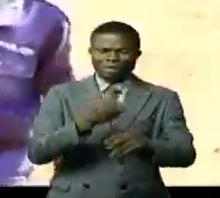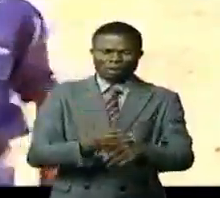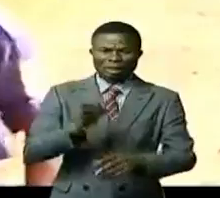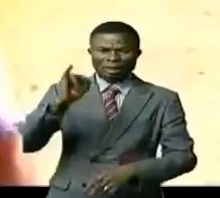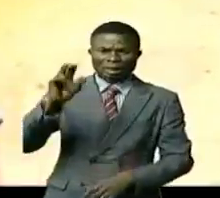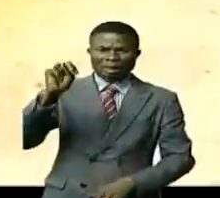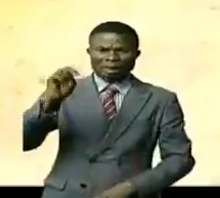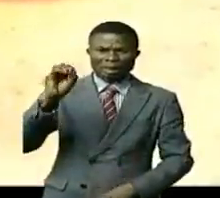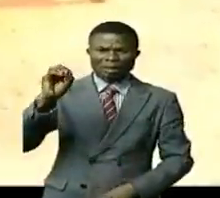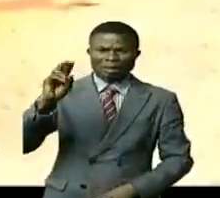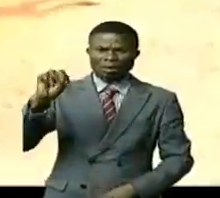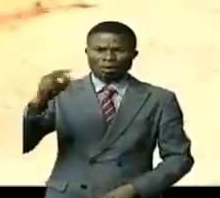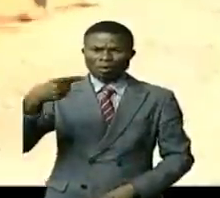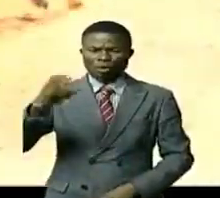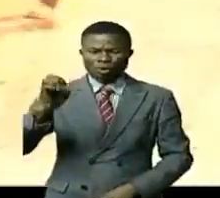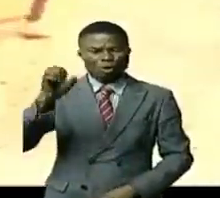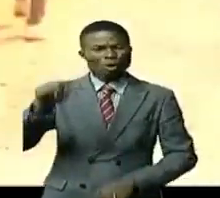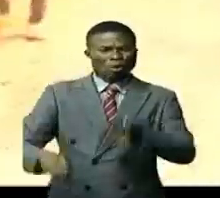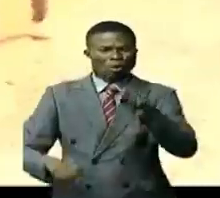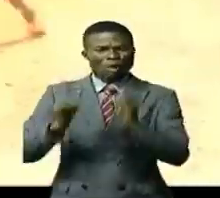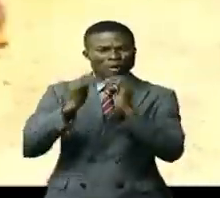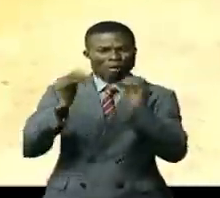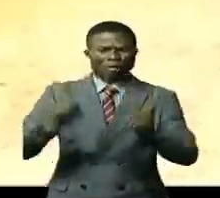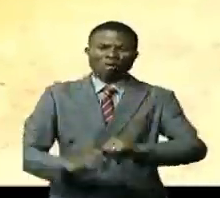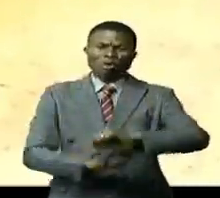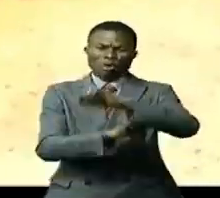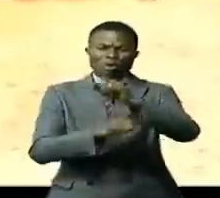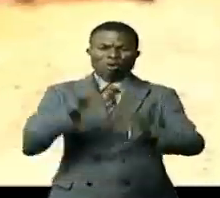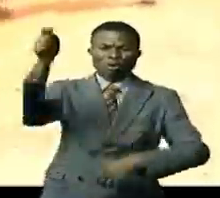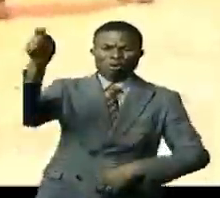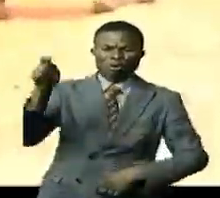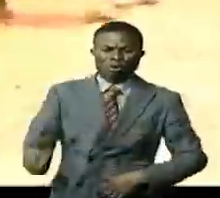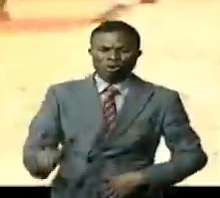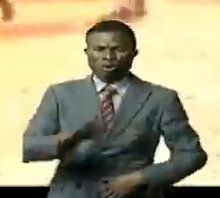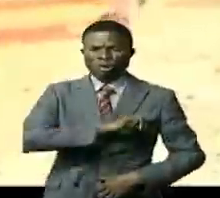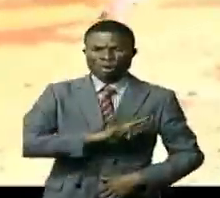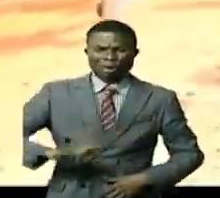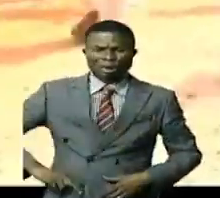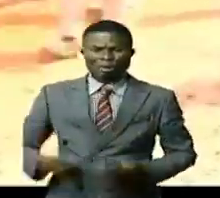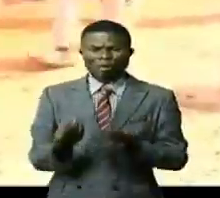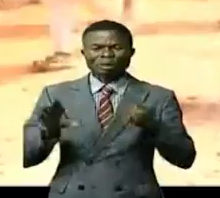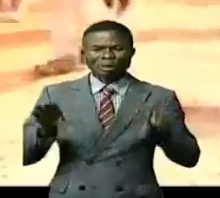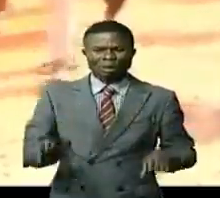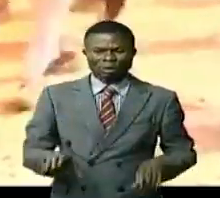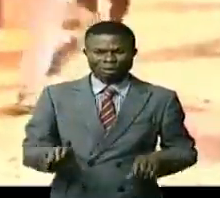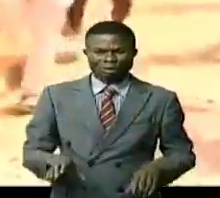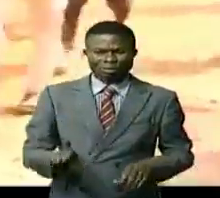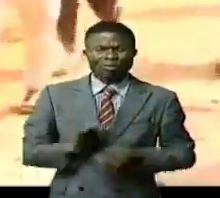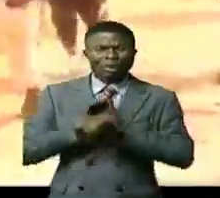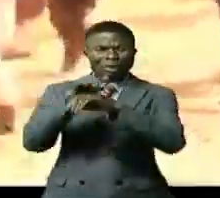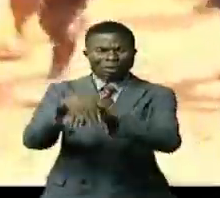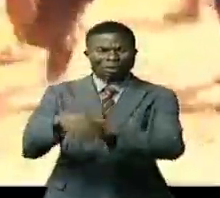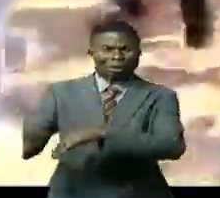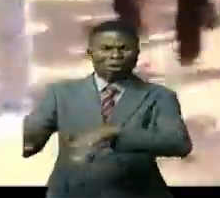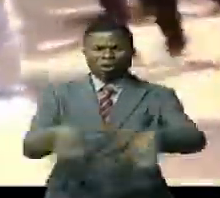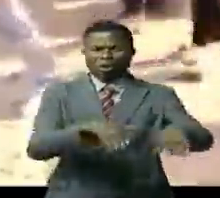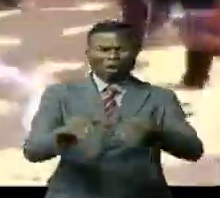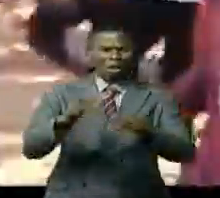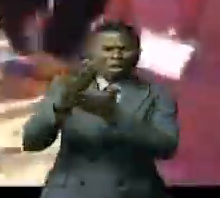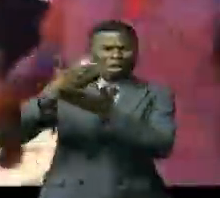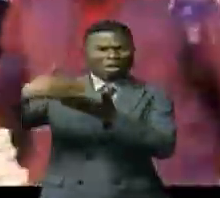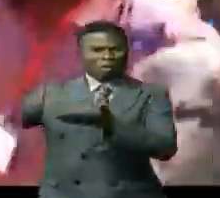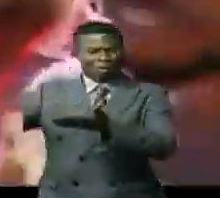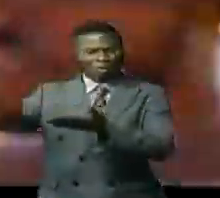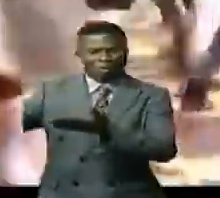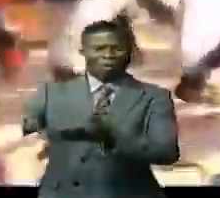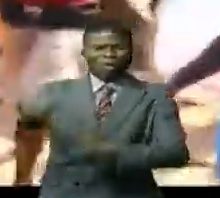de cette province, une marche pacifique de soutien aux forces de défense et de sécurité engagées au front au Nord